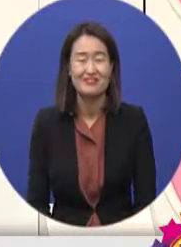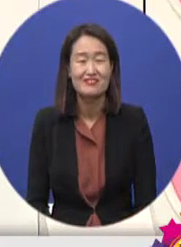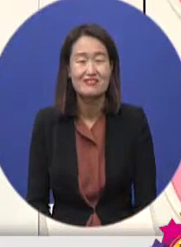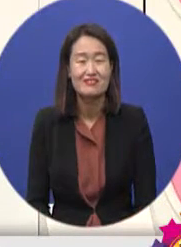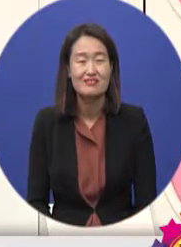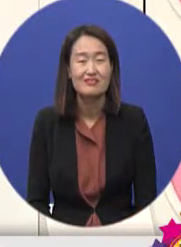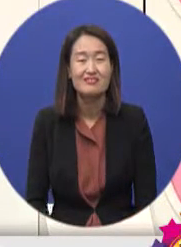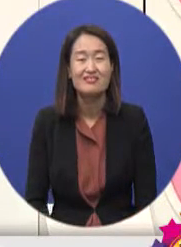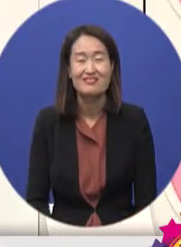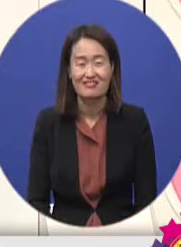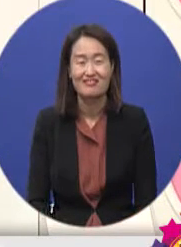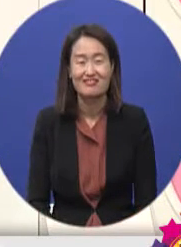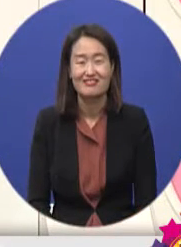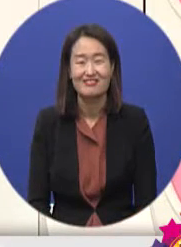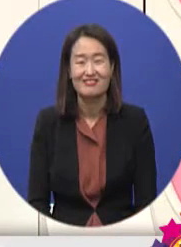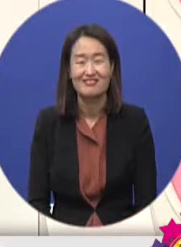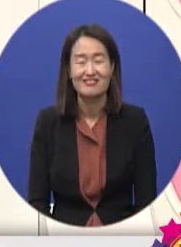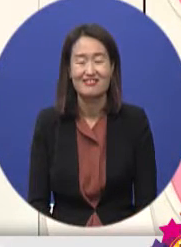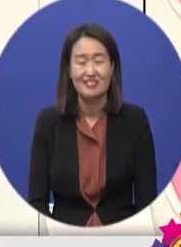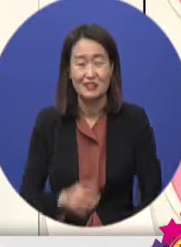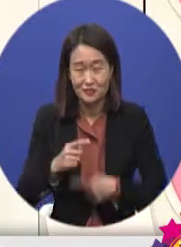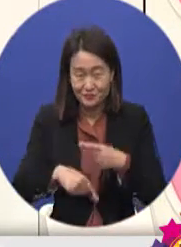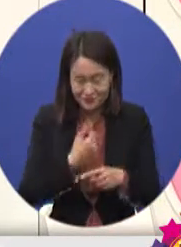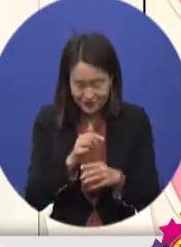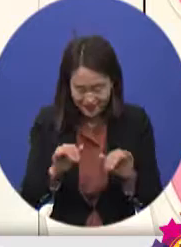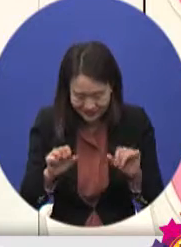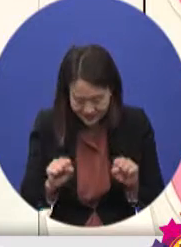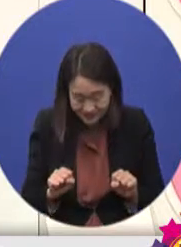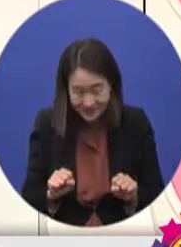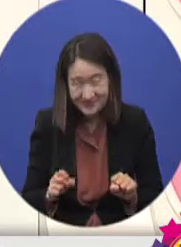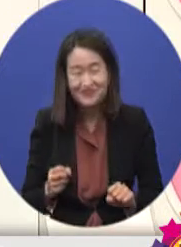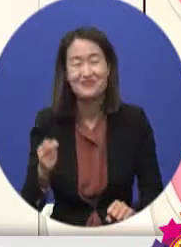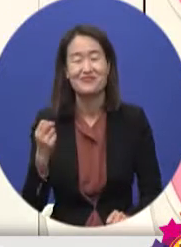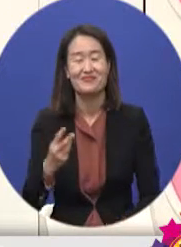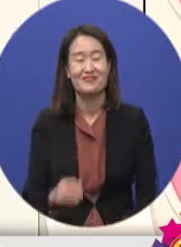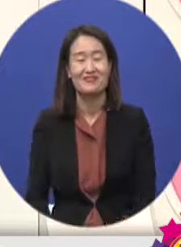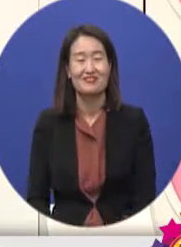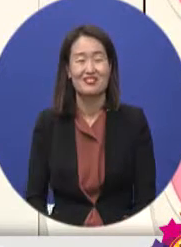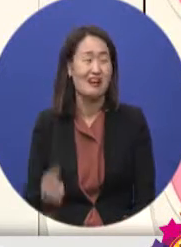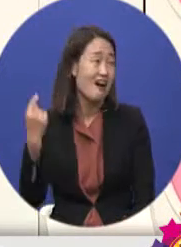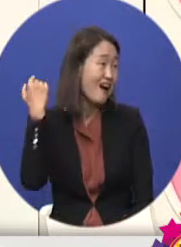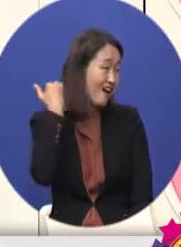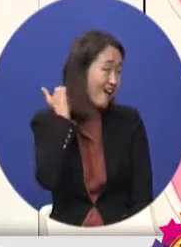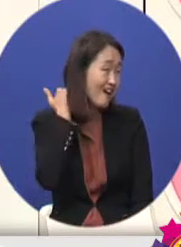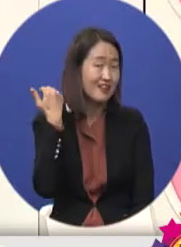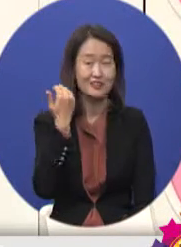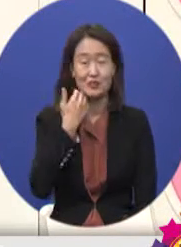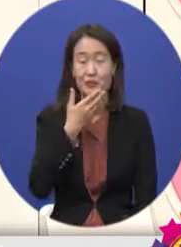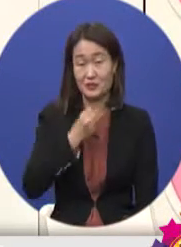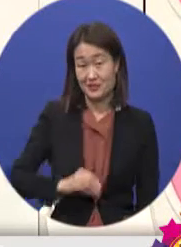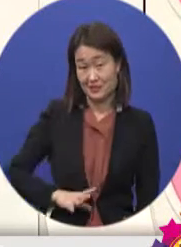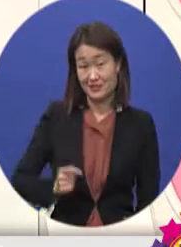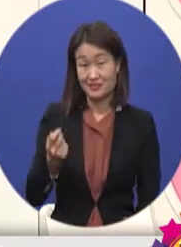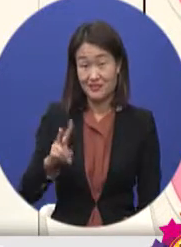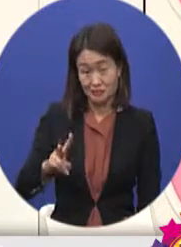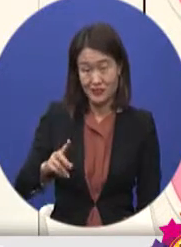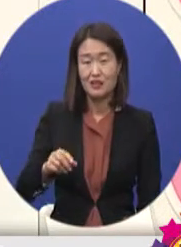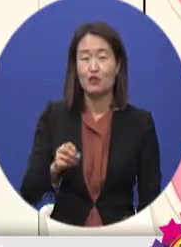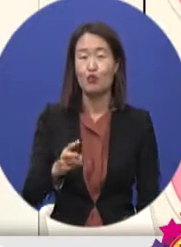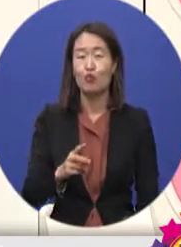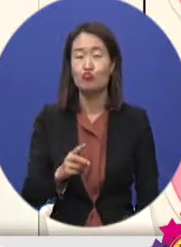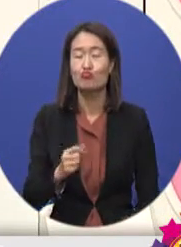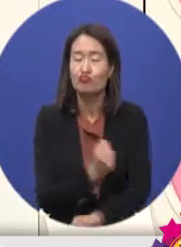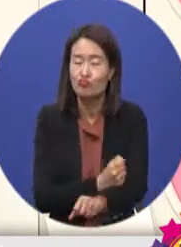한 70 먹어도 수아 우리, 선생님 예. 우리 뒤에서 안 보이는 우리 복지 TV 식구들